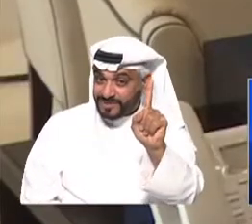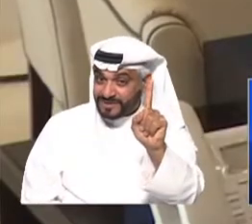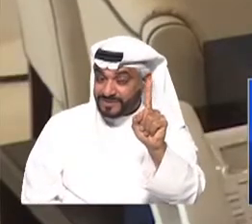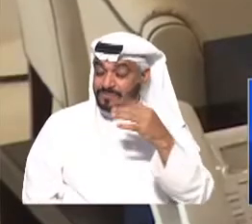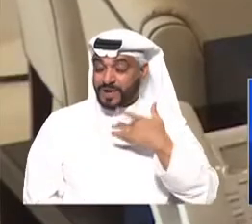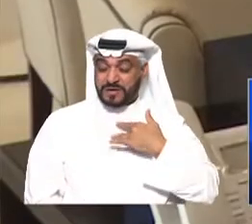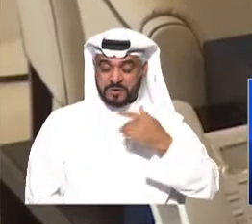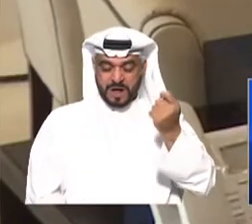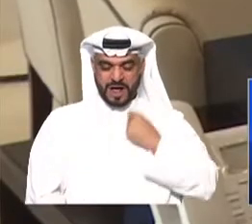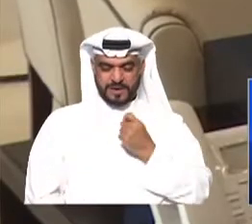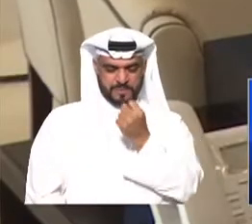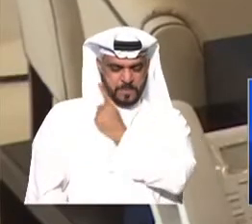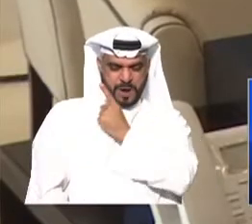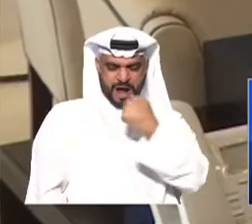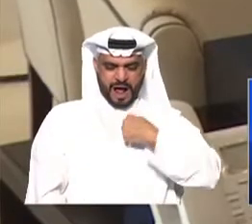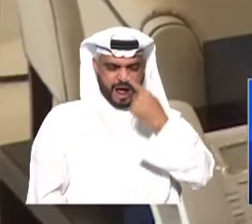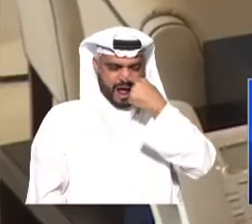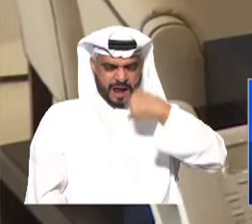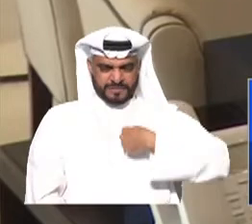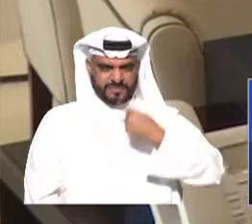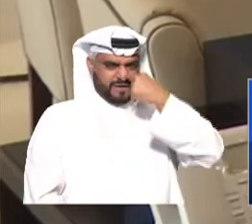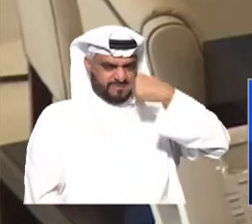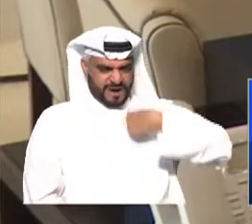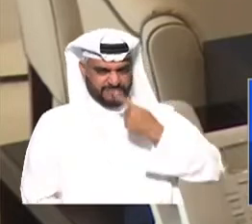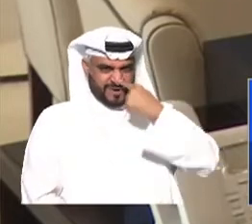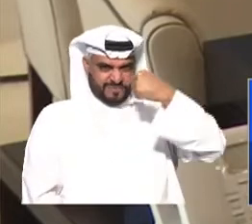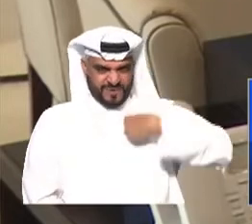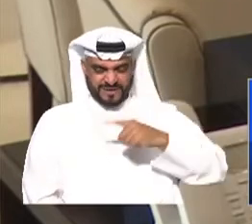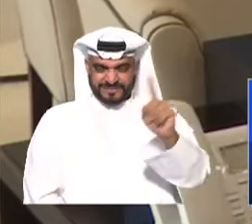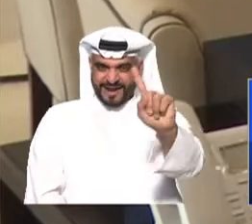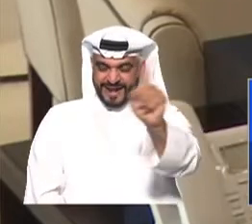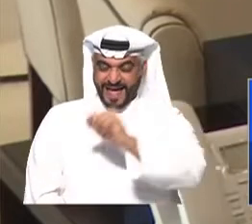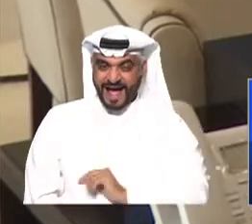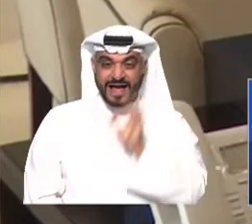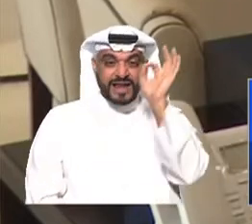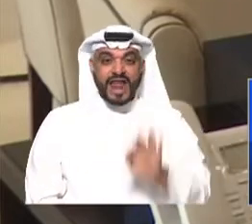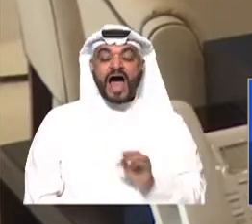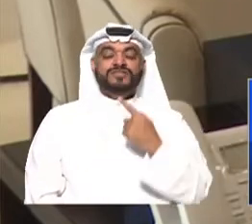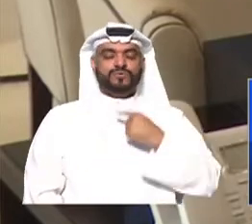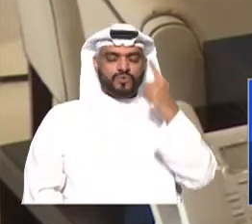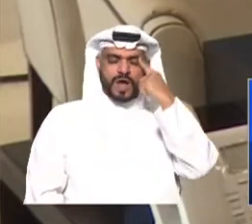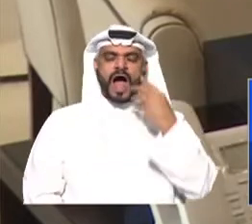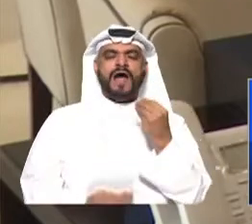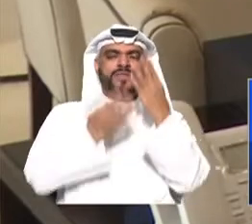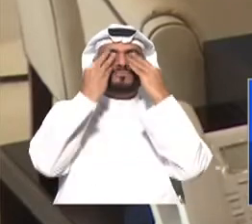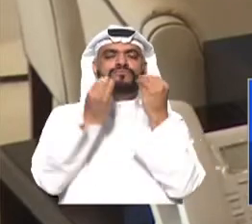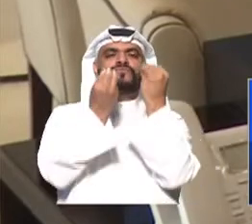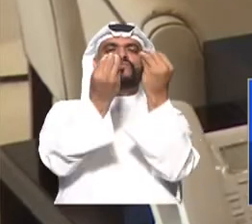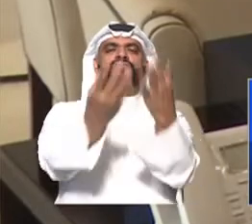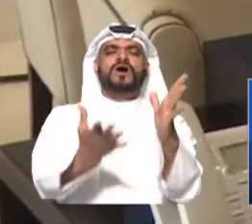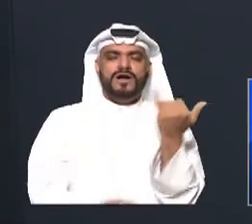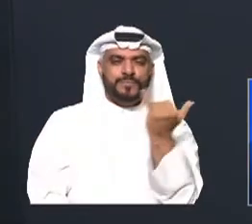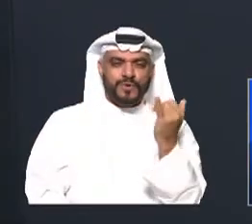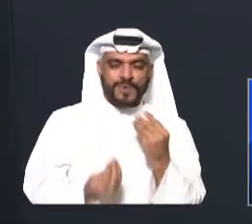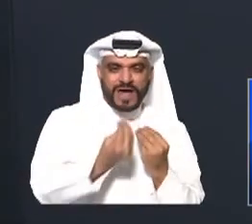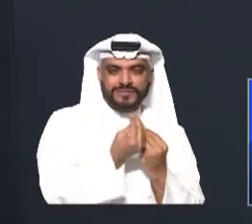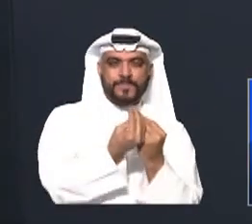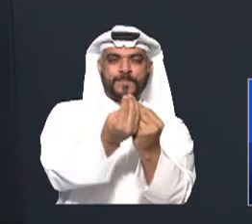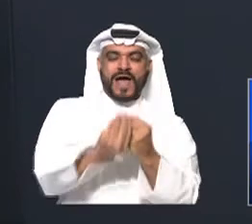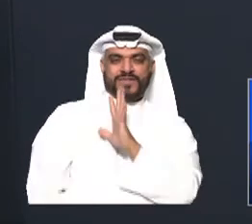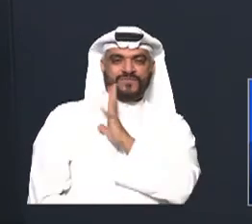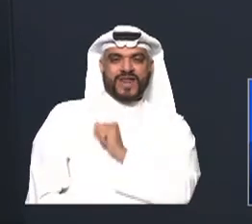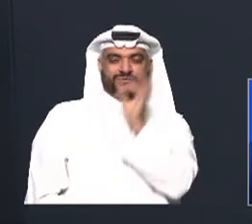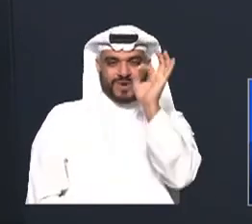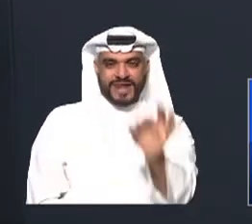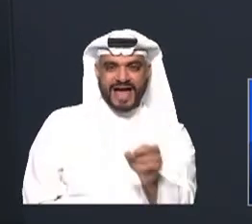الذات والانغماس في الشعور بعقد النقص وتبني خطاب العجز بحجة الواقعية.